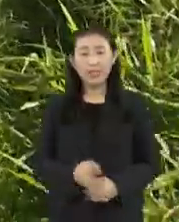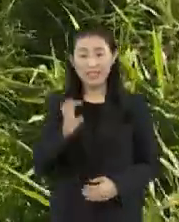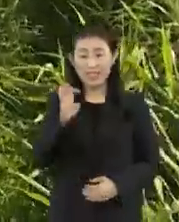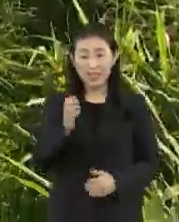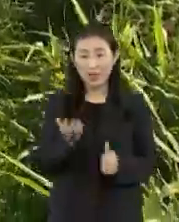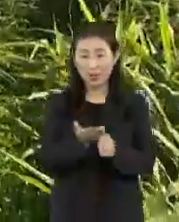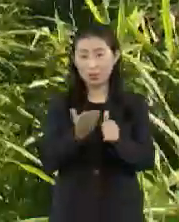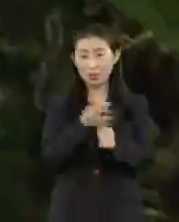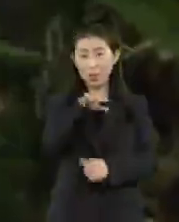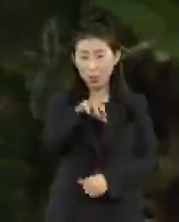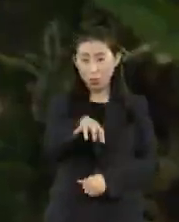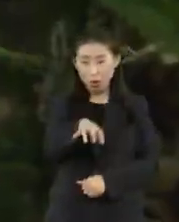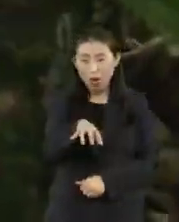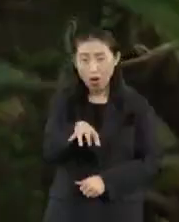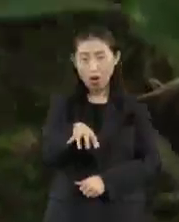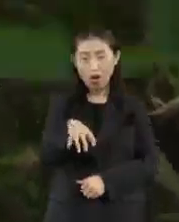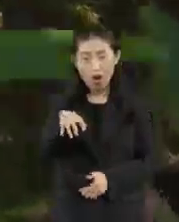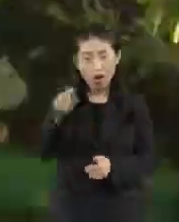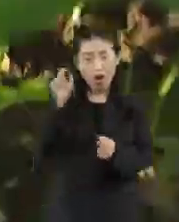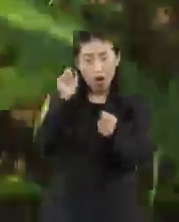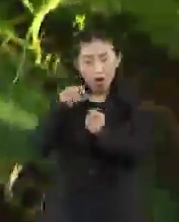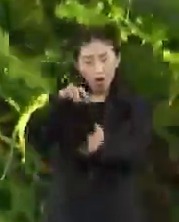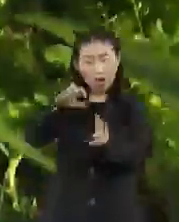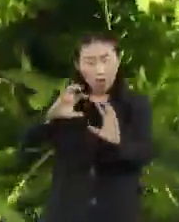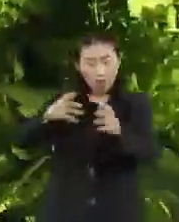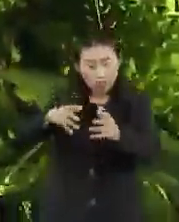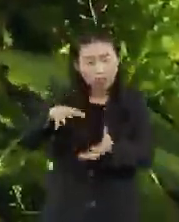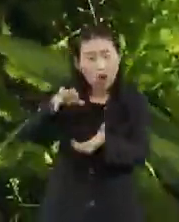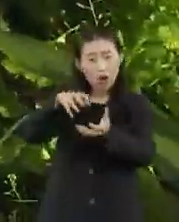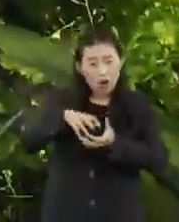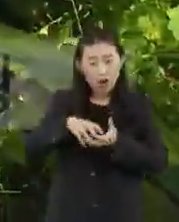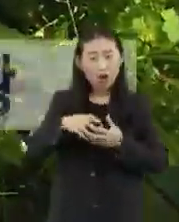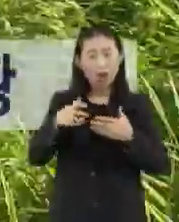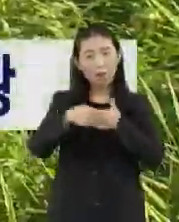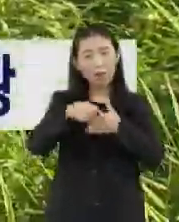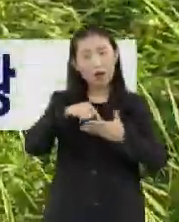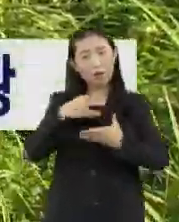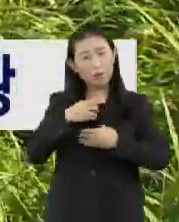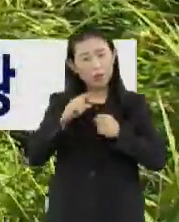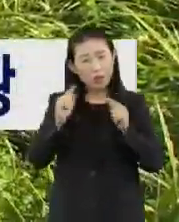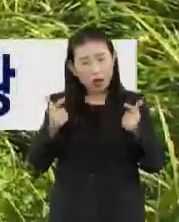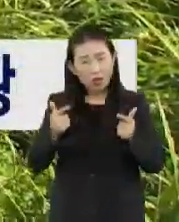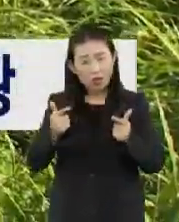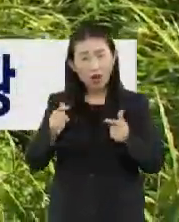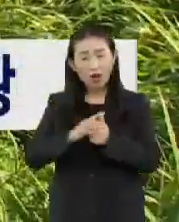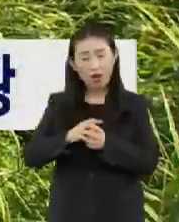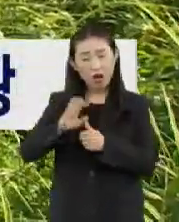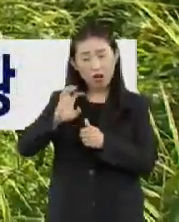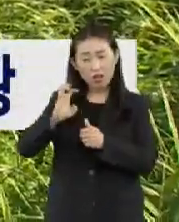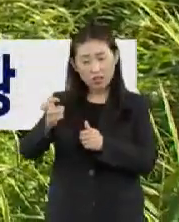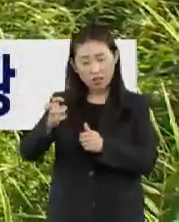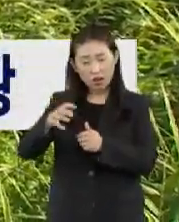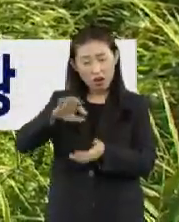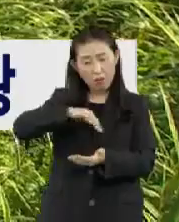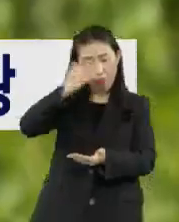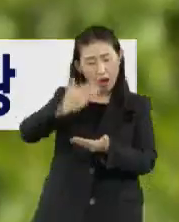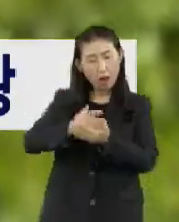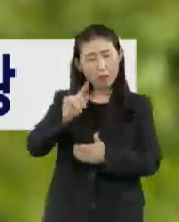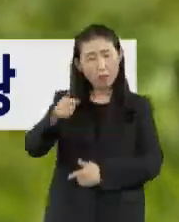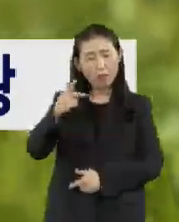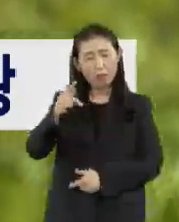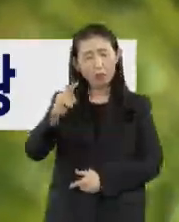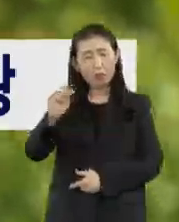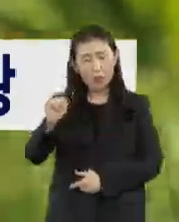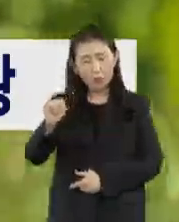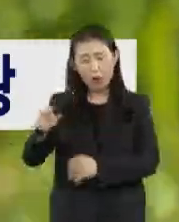생강 농사를 짓는 농민은 수확을 앞두고 마음이 편치 않습니다. 밭에서 얻을 물량은 100kg 정도. 중간상은